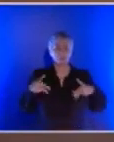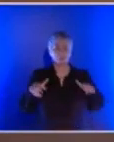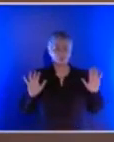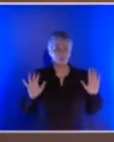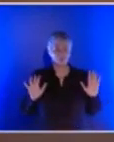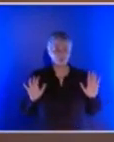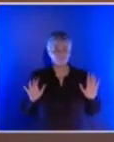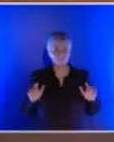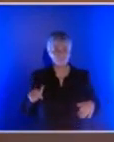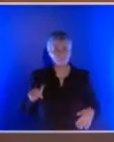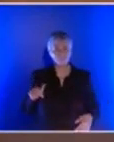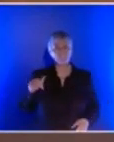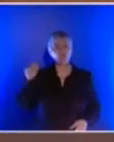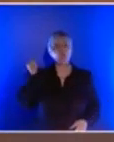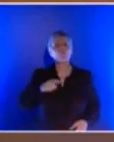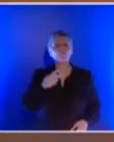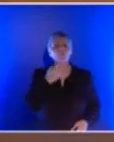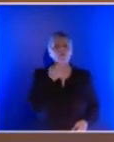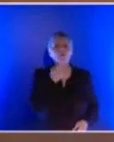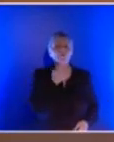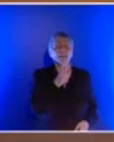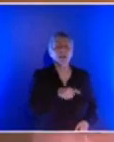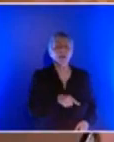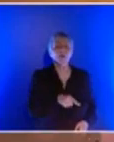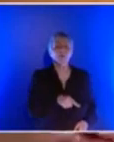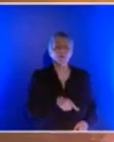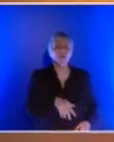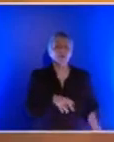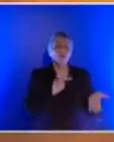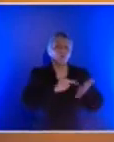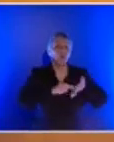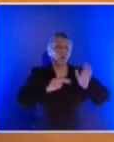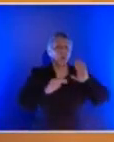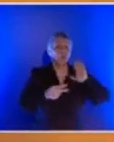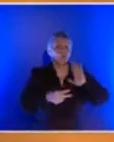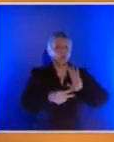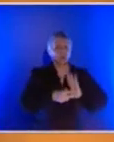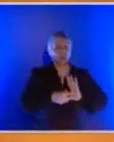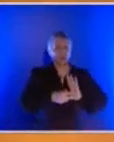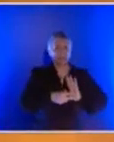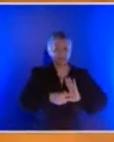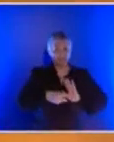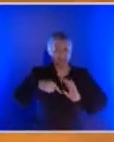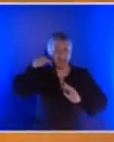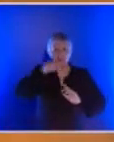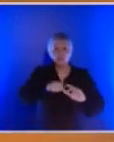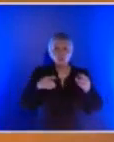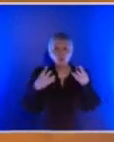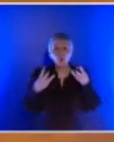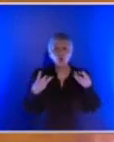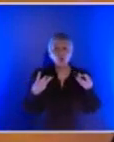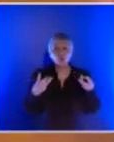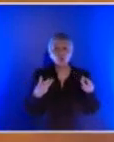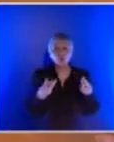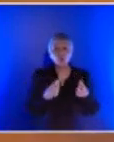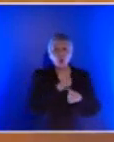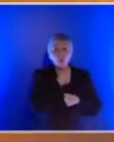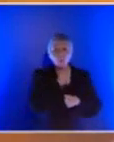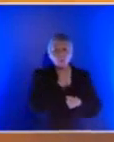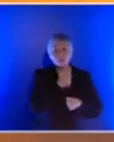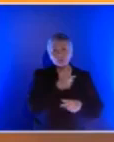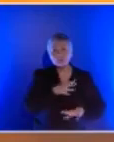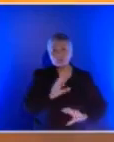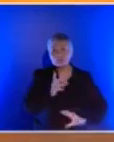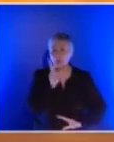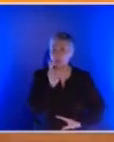πράσινη μετάβαση κινδυνεύει να γίνει η χειρότερη μορφή κοινωνικού αποκλεισμού. Η χειρότερη